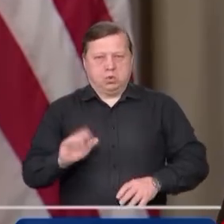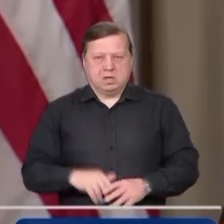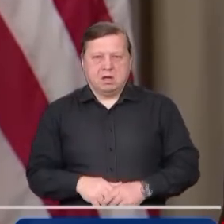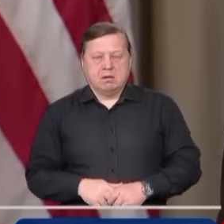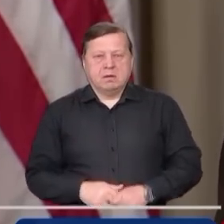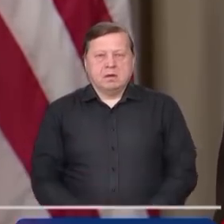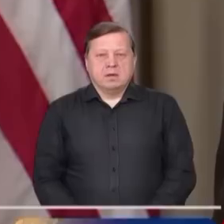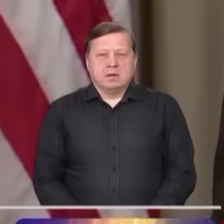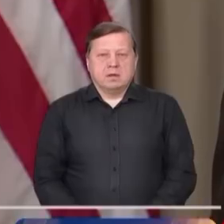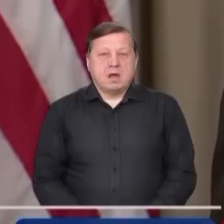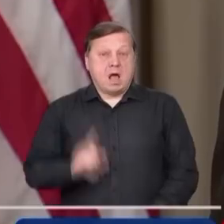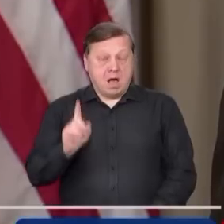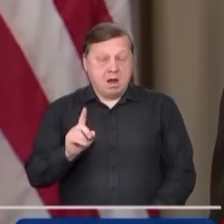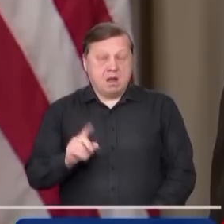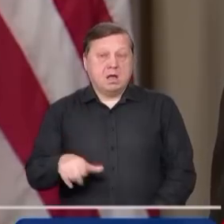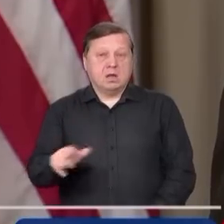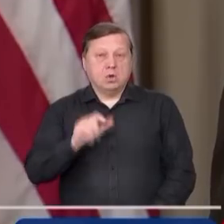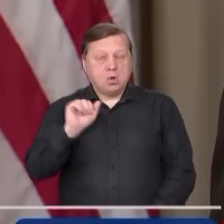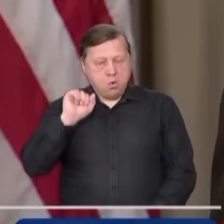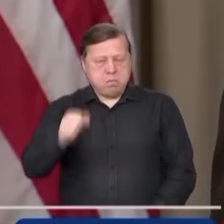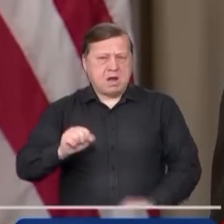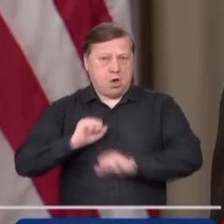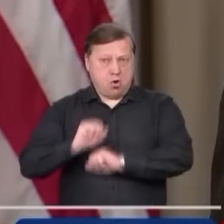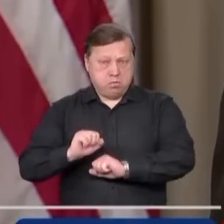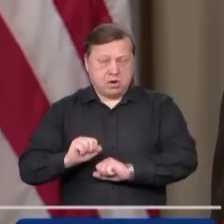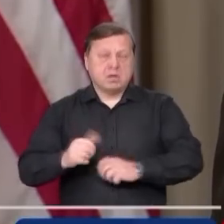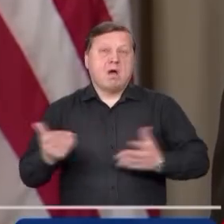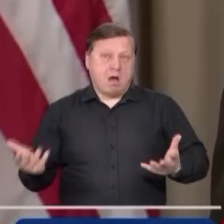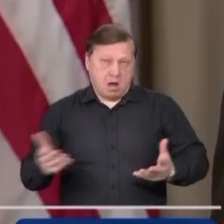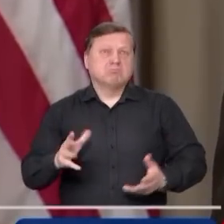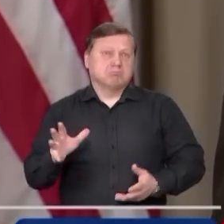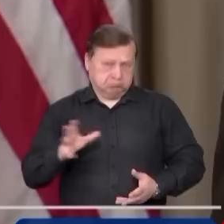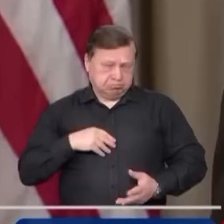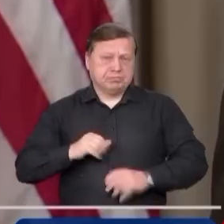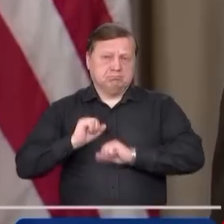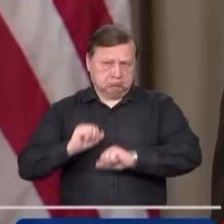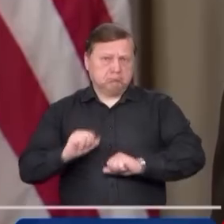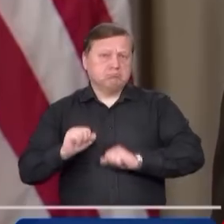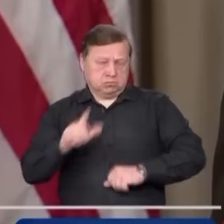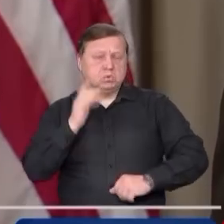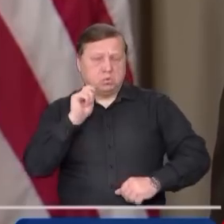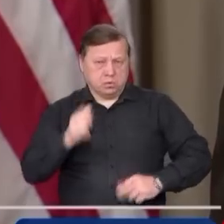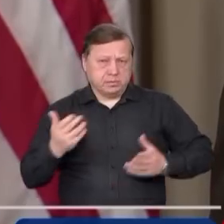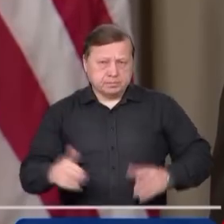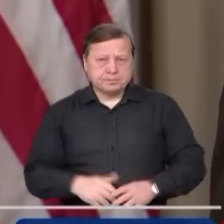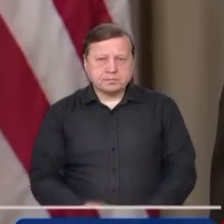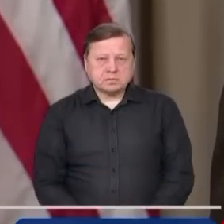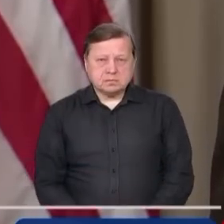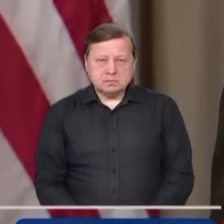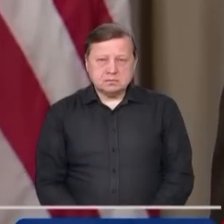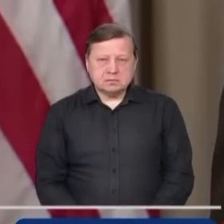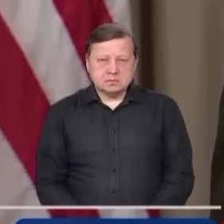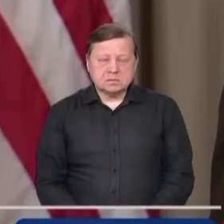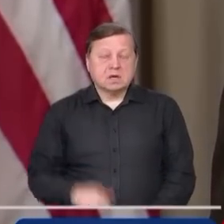to uparta obrona, stabilizacja frontu. Jest to jak najbardziej możliwe. I w zależności od dostaw